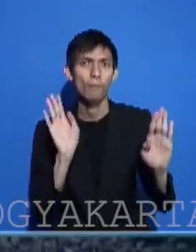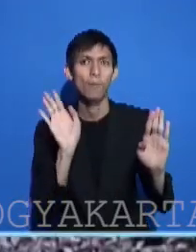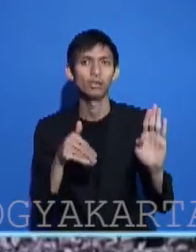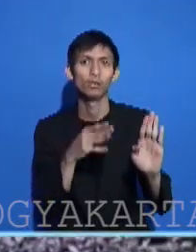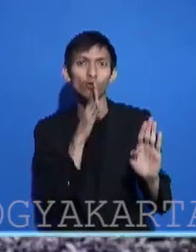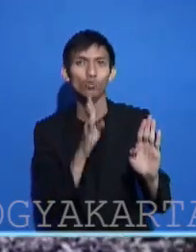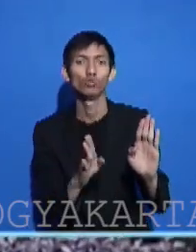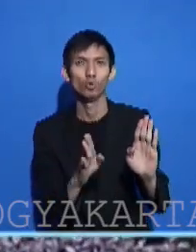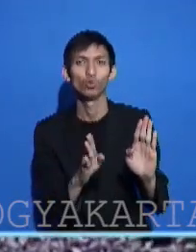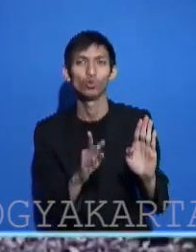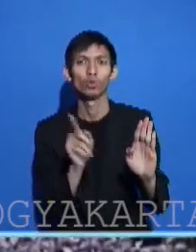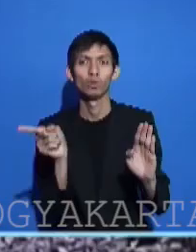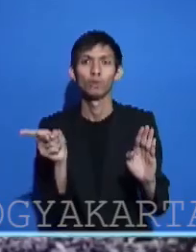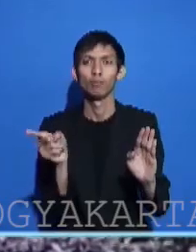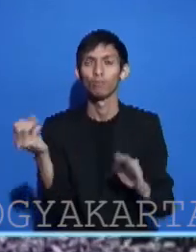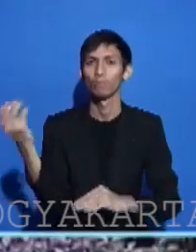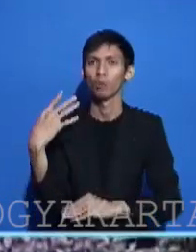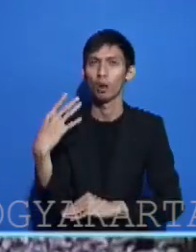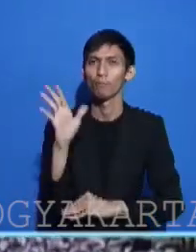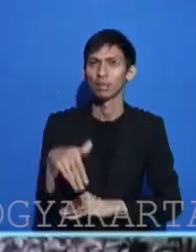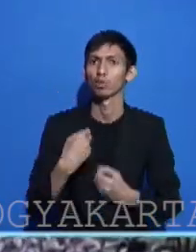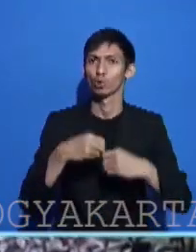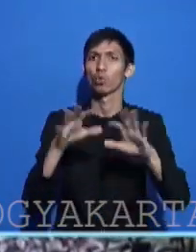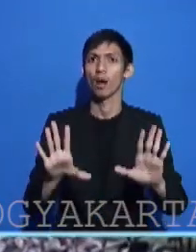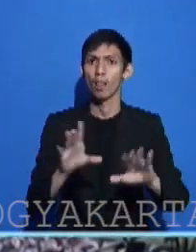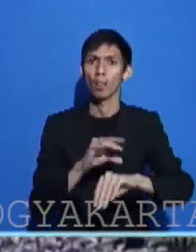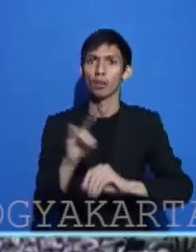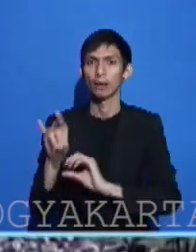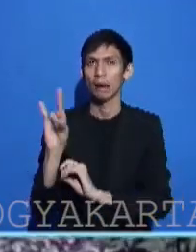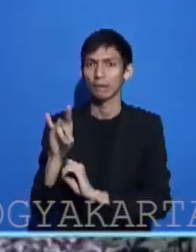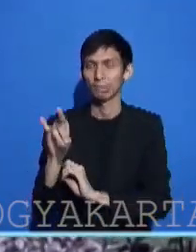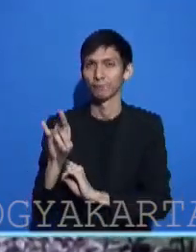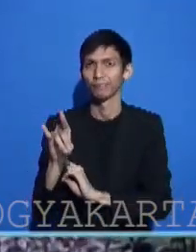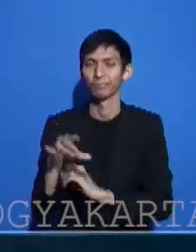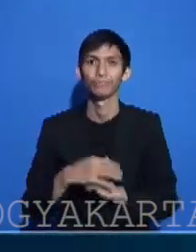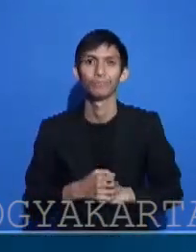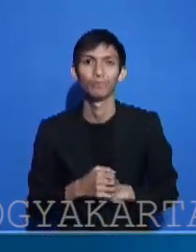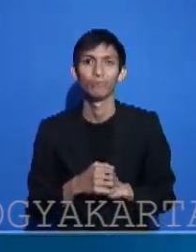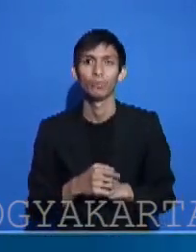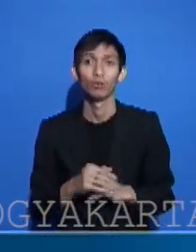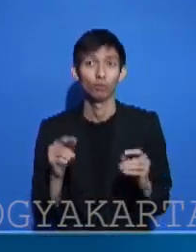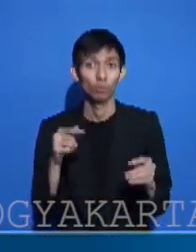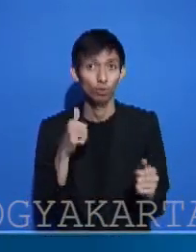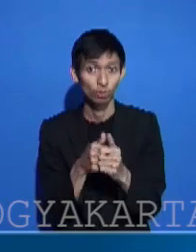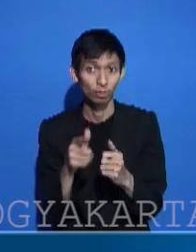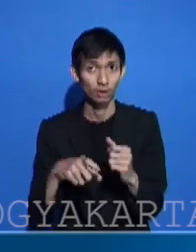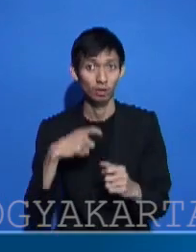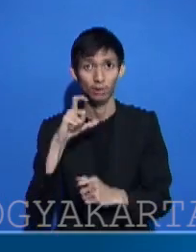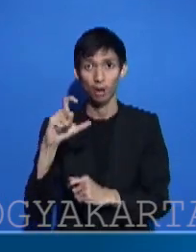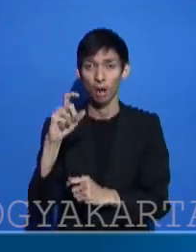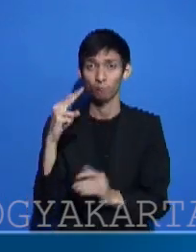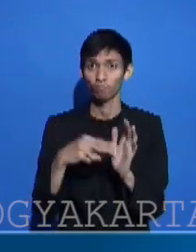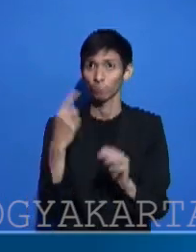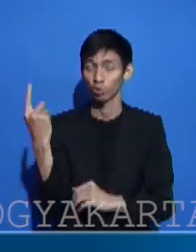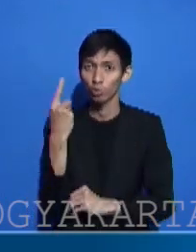yang bersangkutan memperdagangkan atau menjual daging anjing itu. Nah, di aspek lain, saat ini kan secara nasional kita